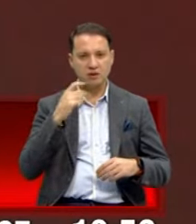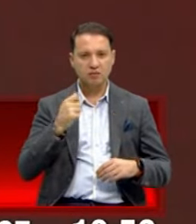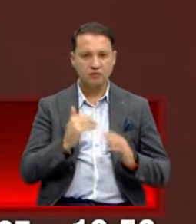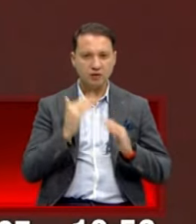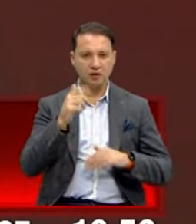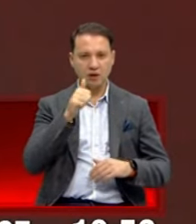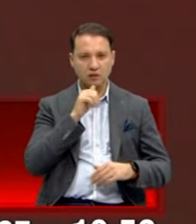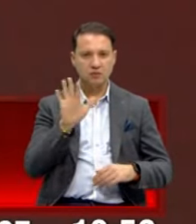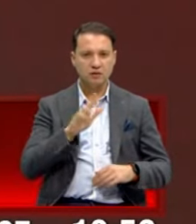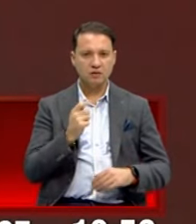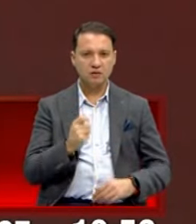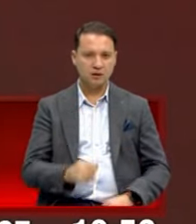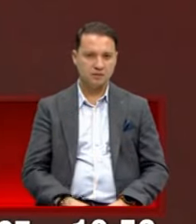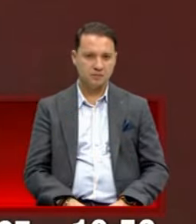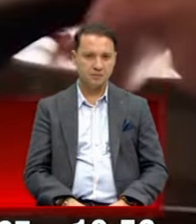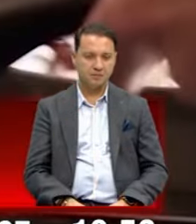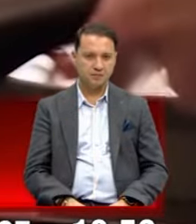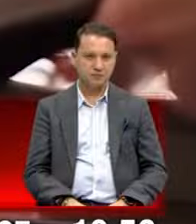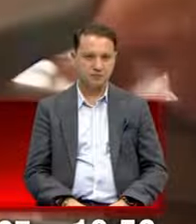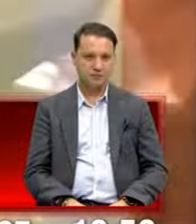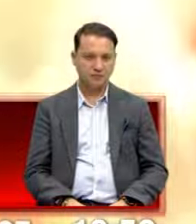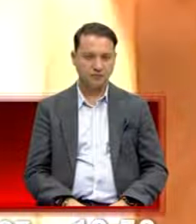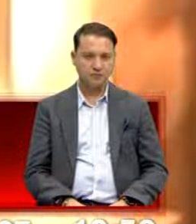durumda. 650 lira.